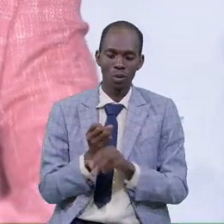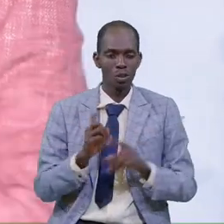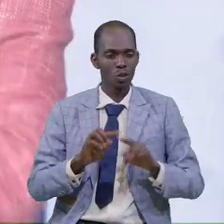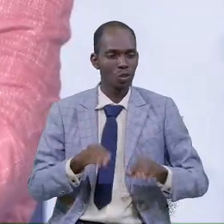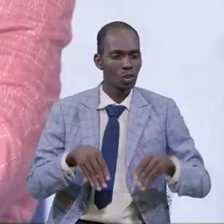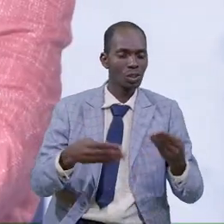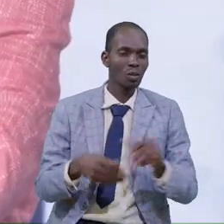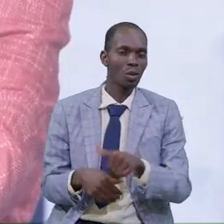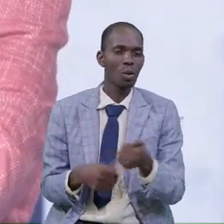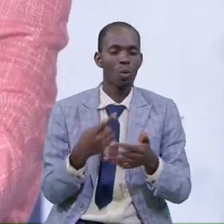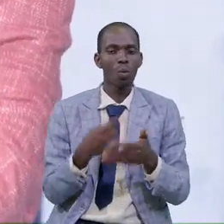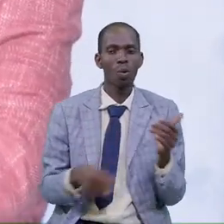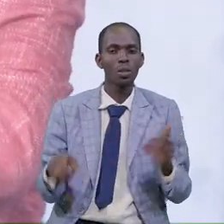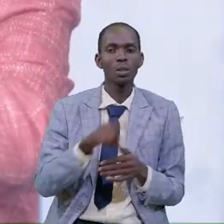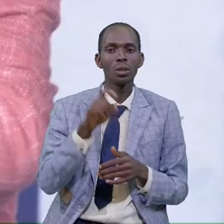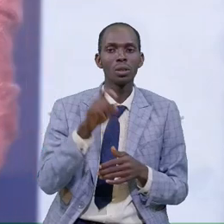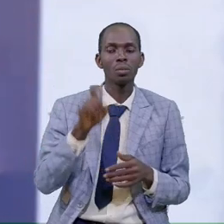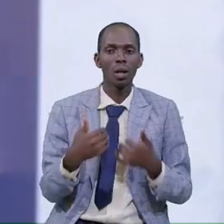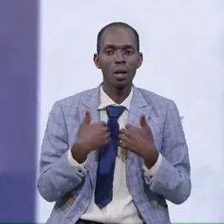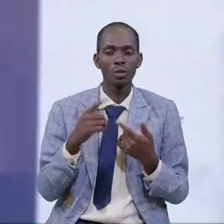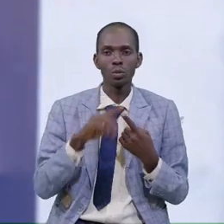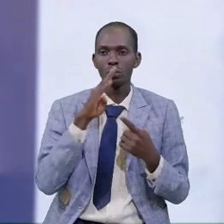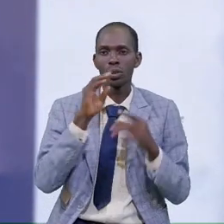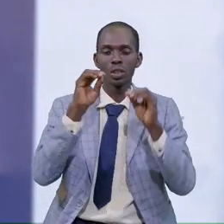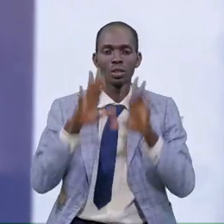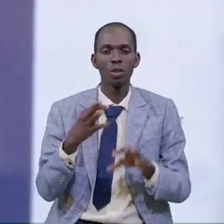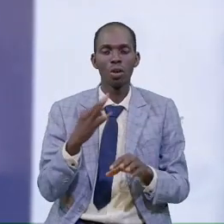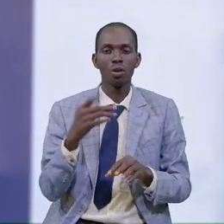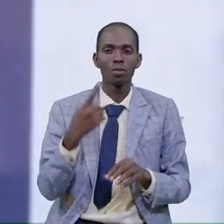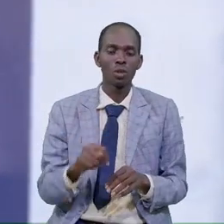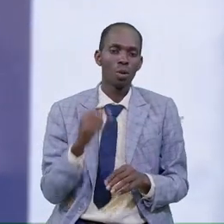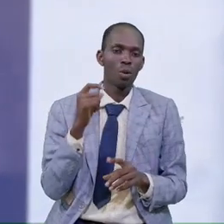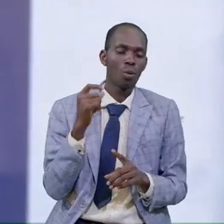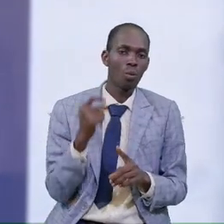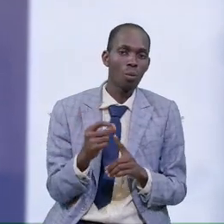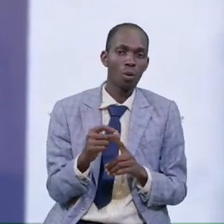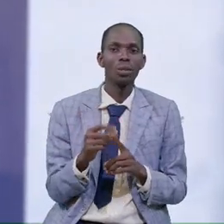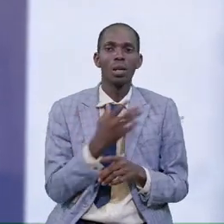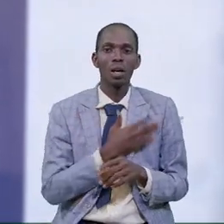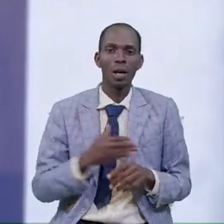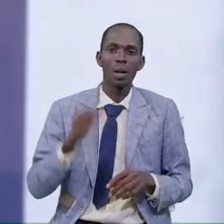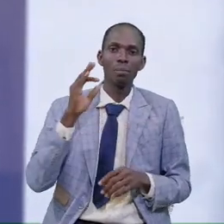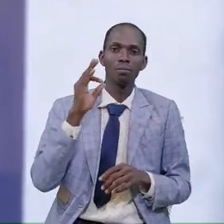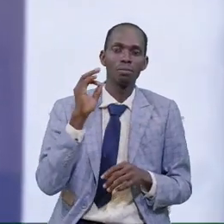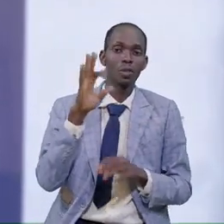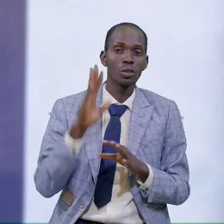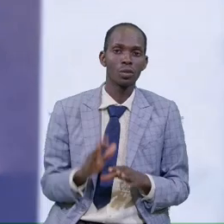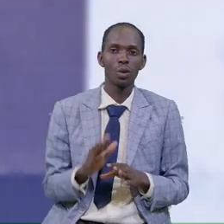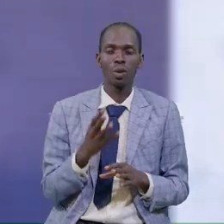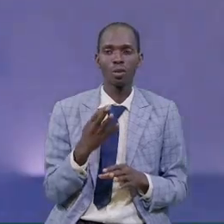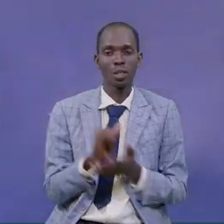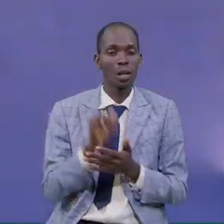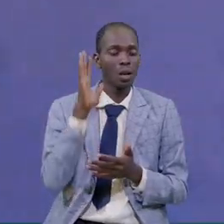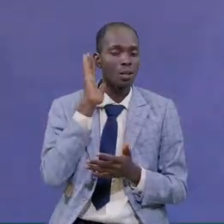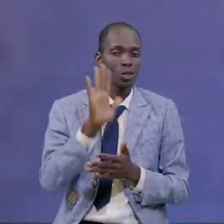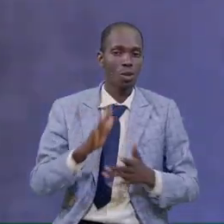doivent avoir et pour être un enseignant de la parole et pour que le monde soit meilleur, pour que